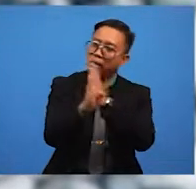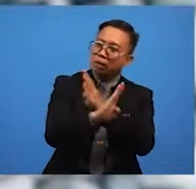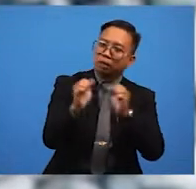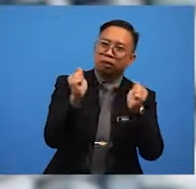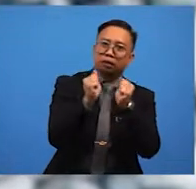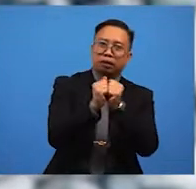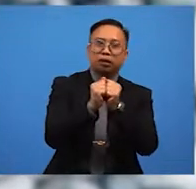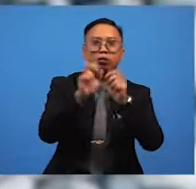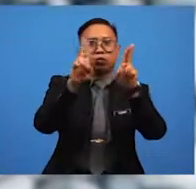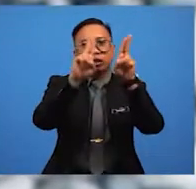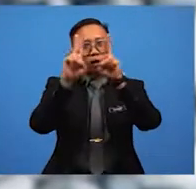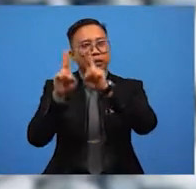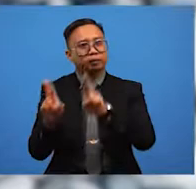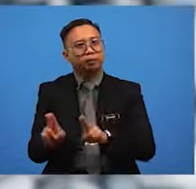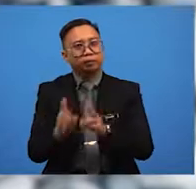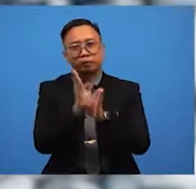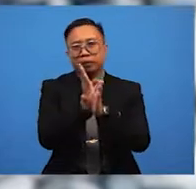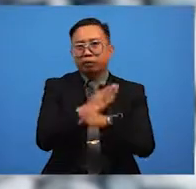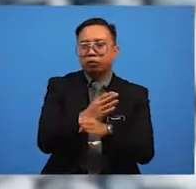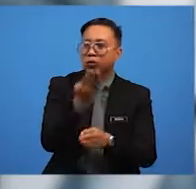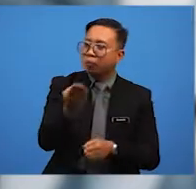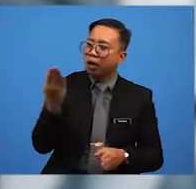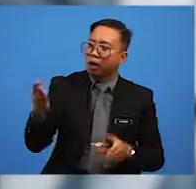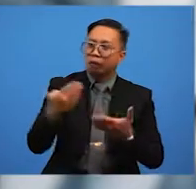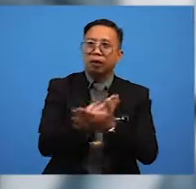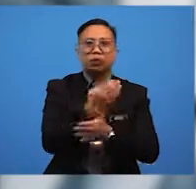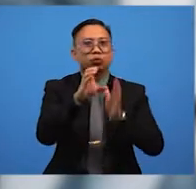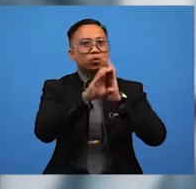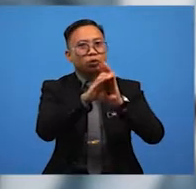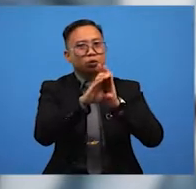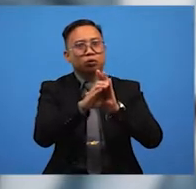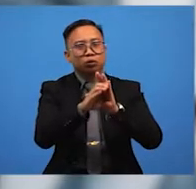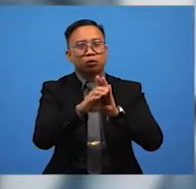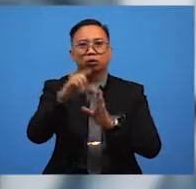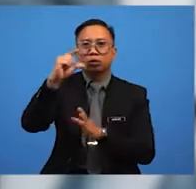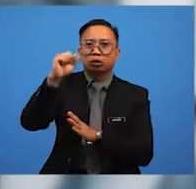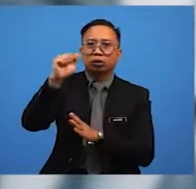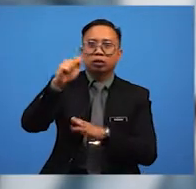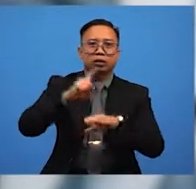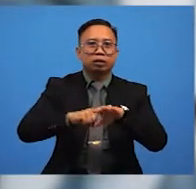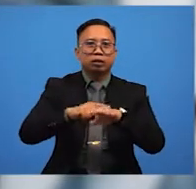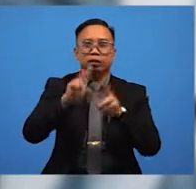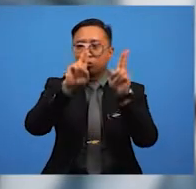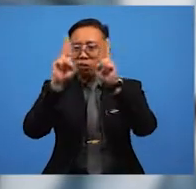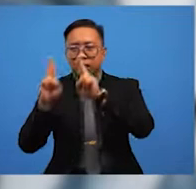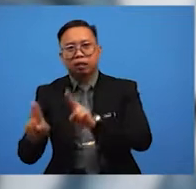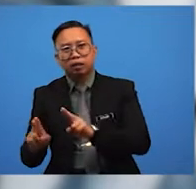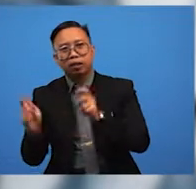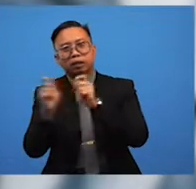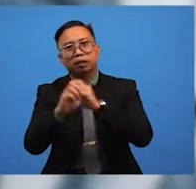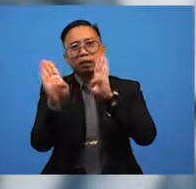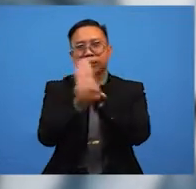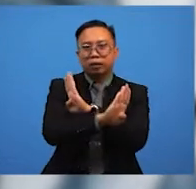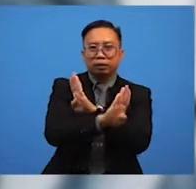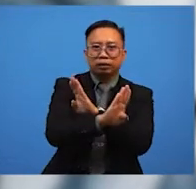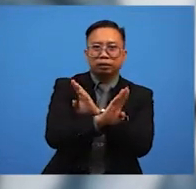udara dan membentuk bahan baharu. Contohnya, gas oksigen di udara bertindak balas dengan